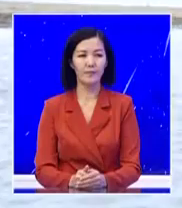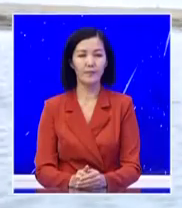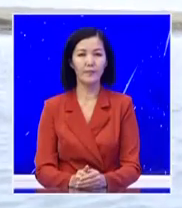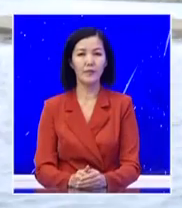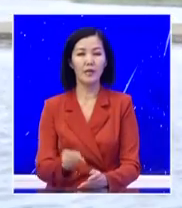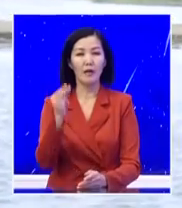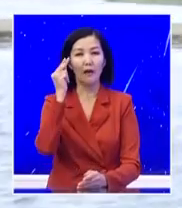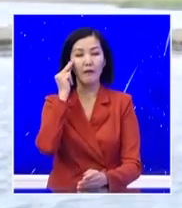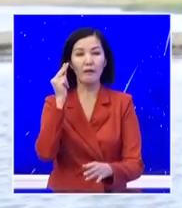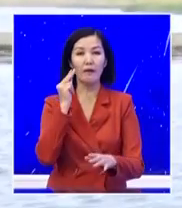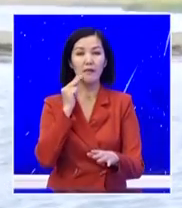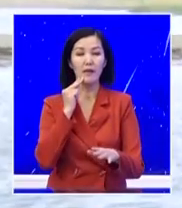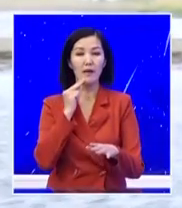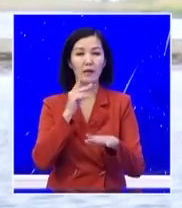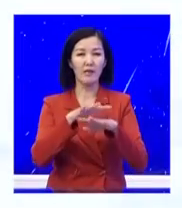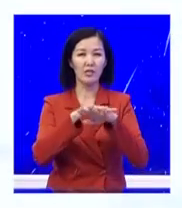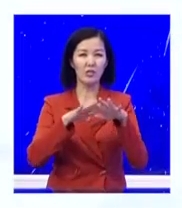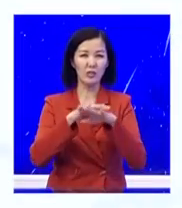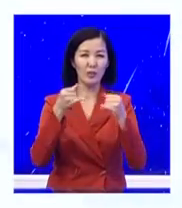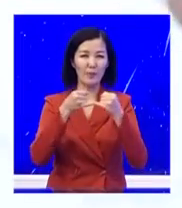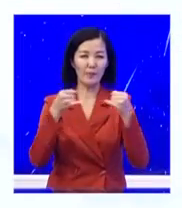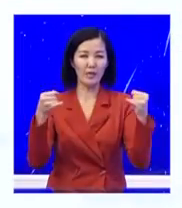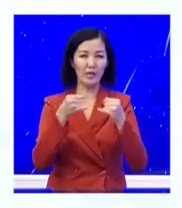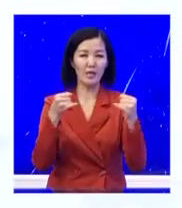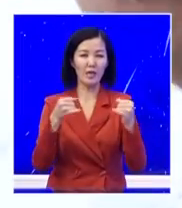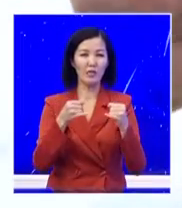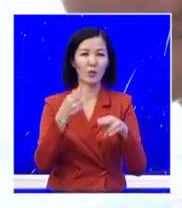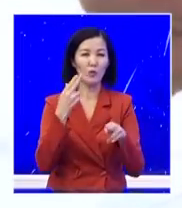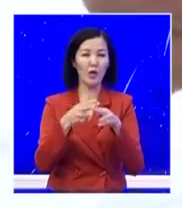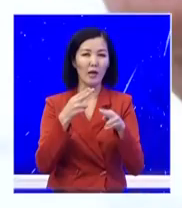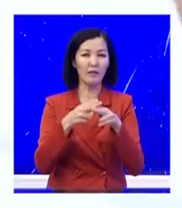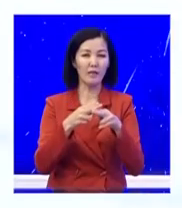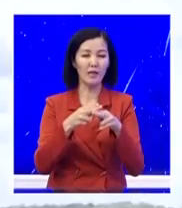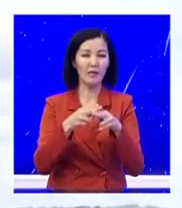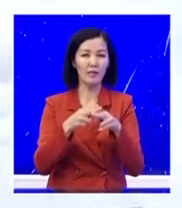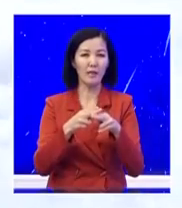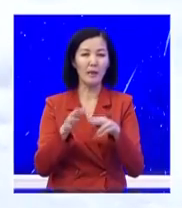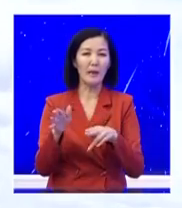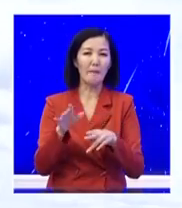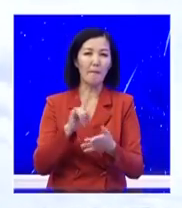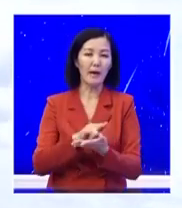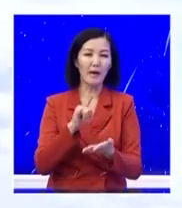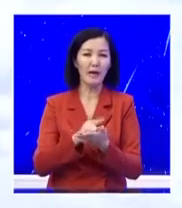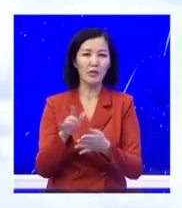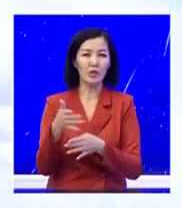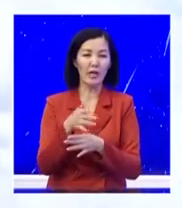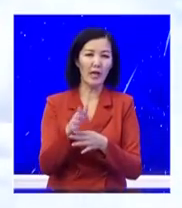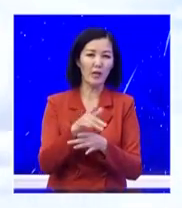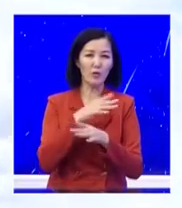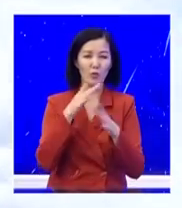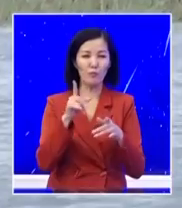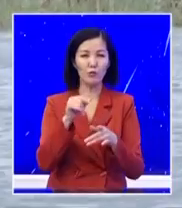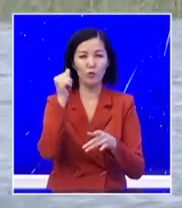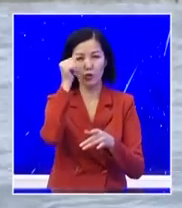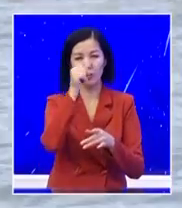Қытай аулары ине жібіндей жіңішке болса да оңайшылықпен үзілмейді. Ірілі ұсақты балықтар, баққа шаяндар бас аяғына шырматылып, 100 жылға